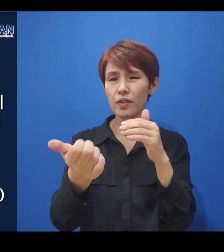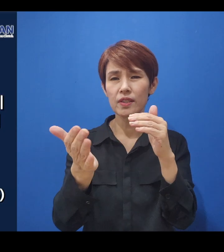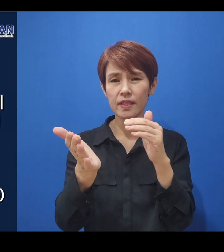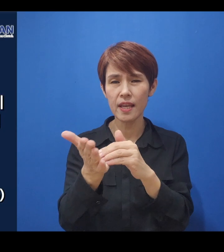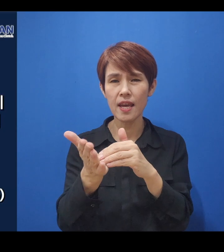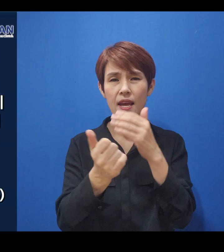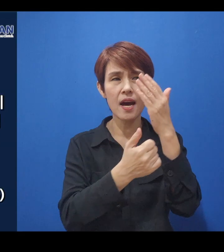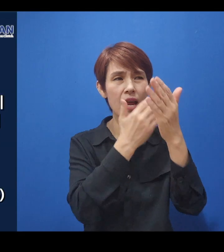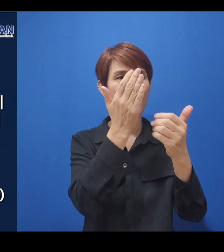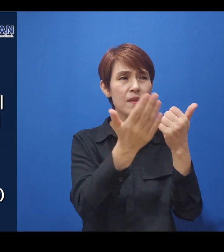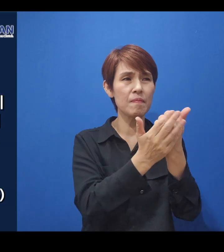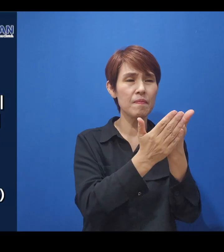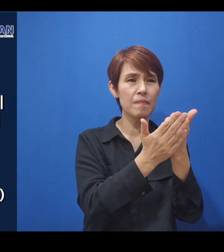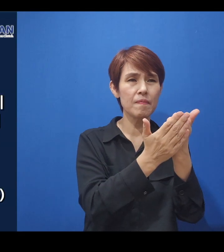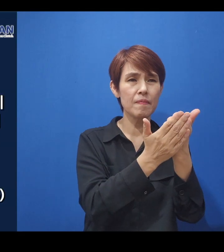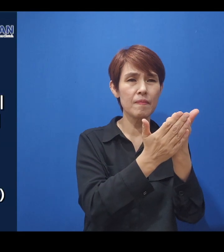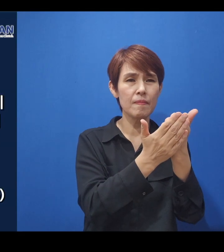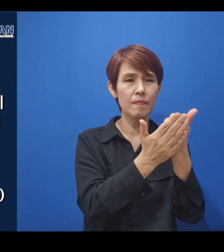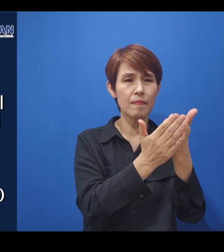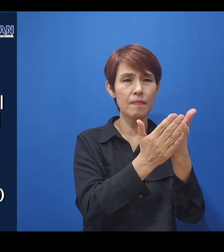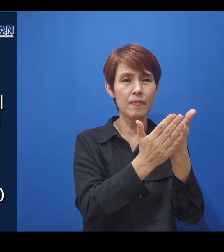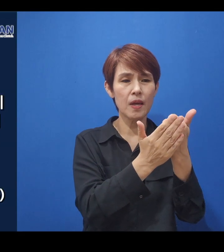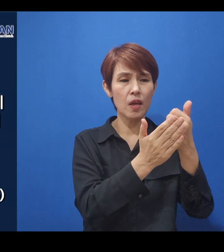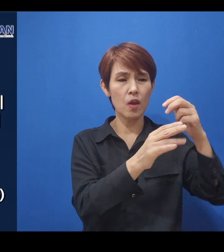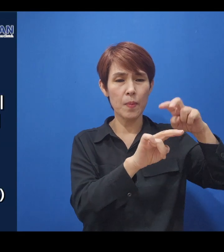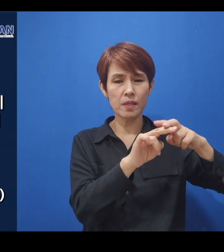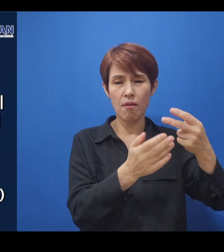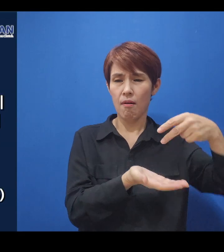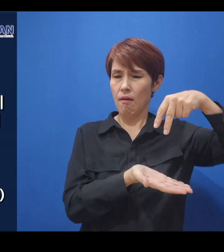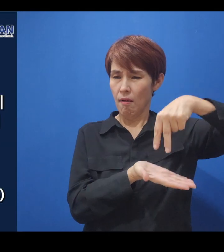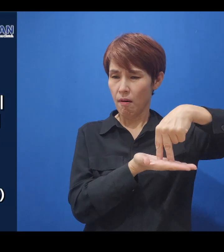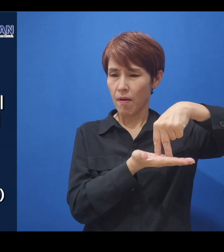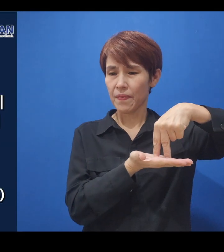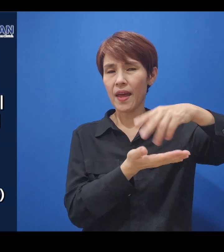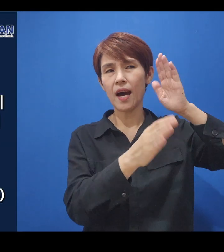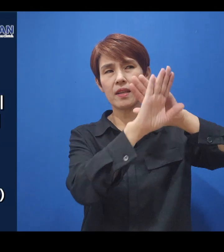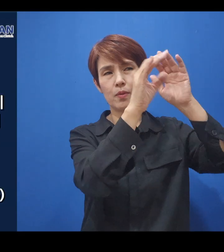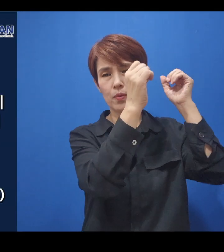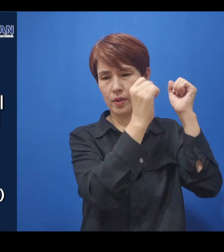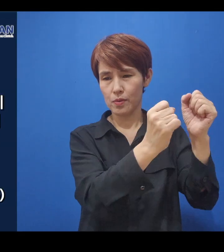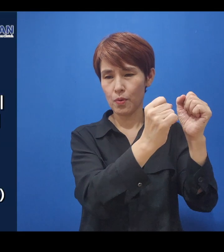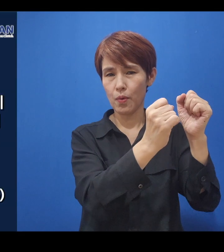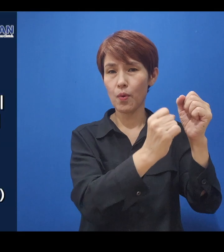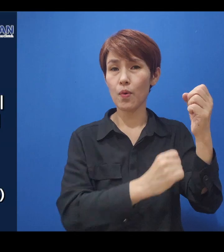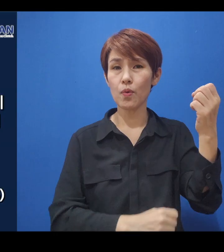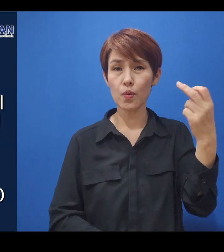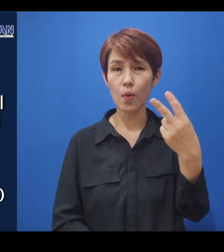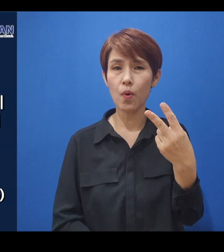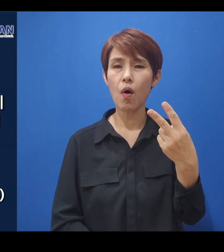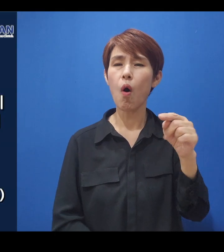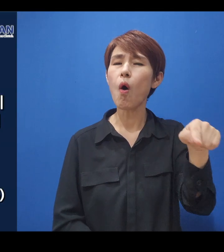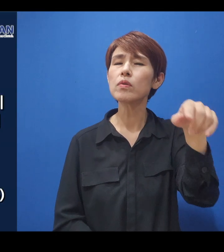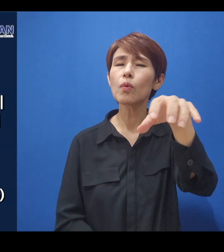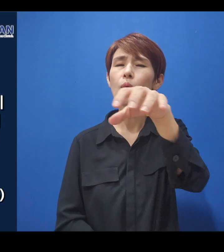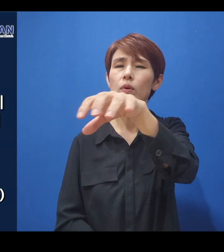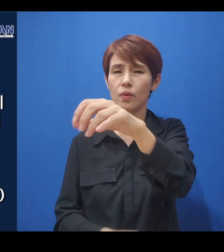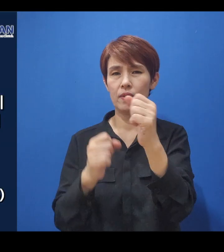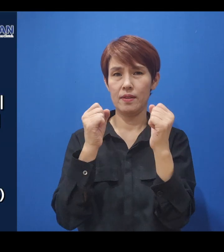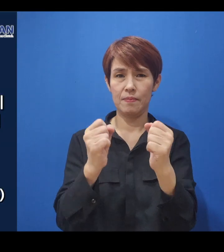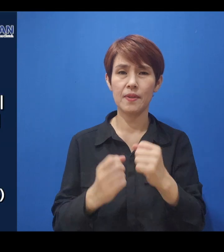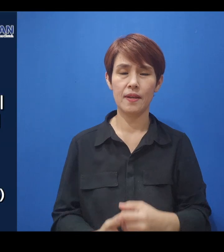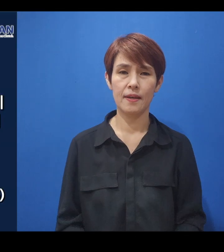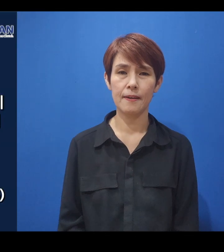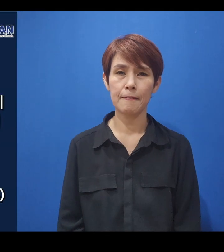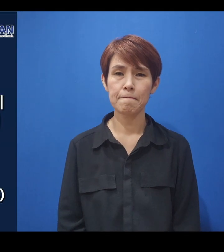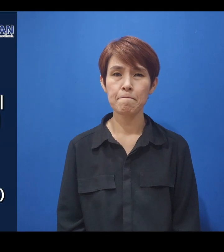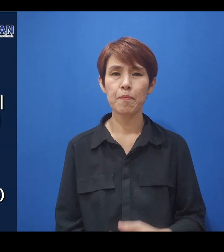벌떡 일어서신 분. 그분은 하늘에도 계시고 그분은 반모섬에도 계시네요.